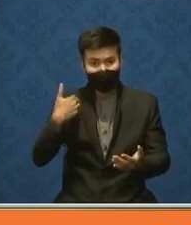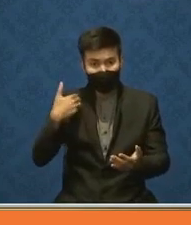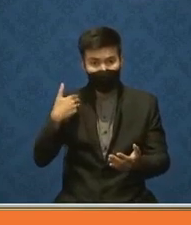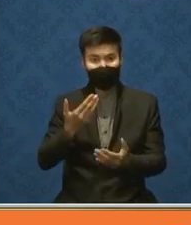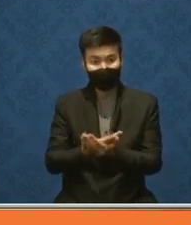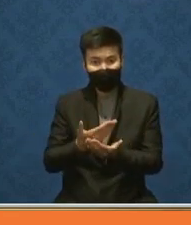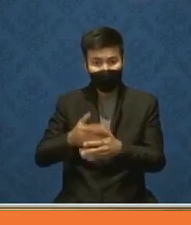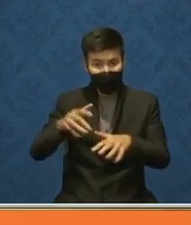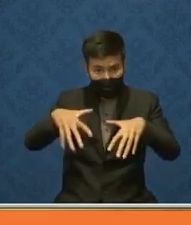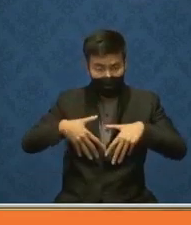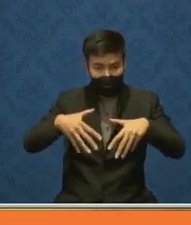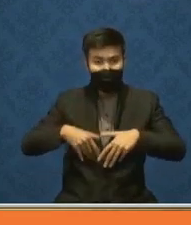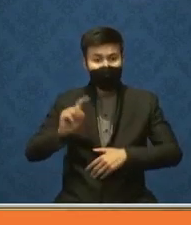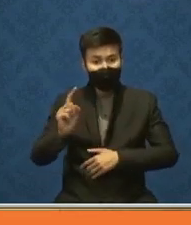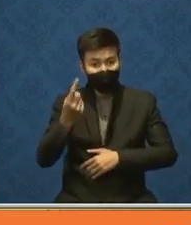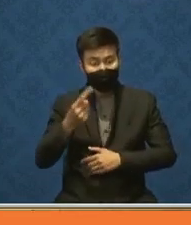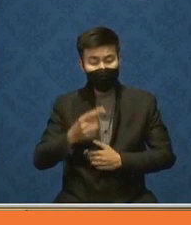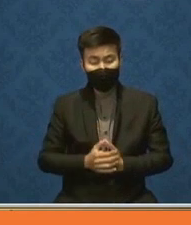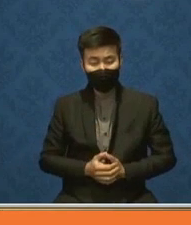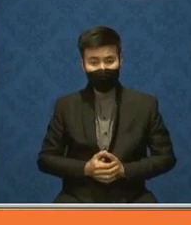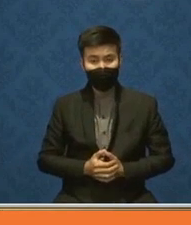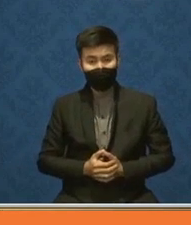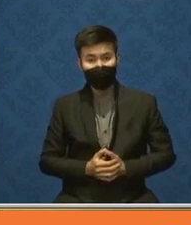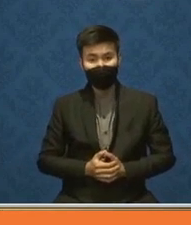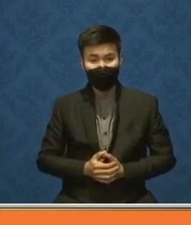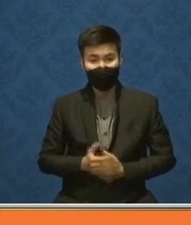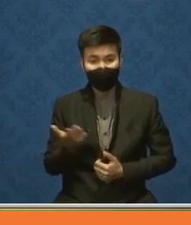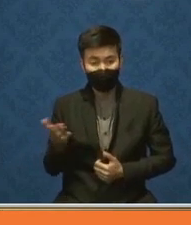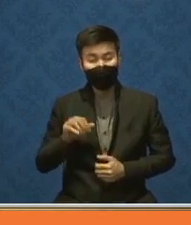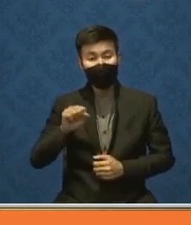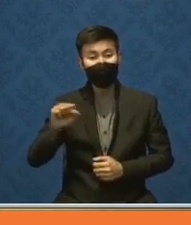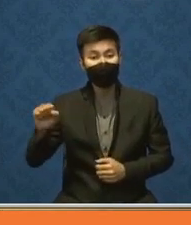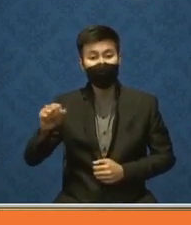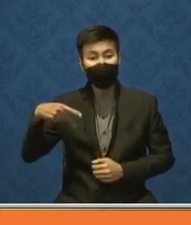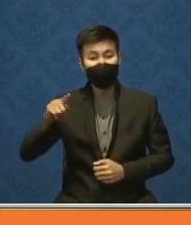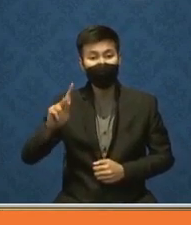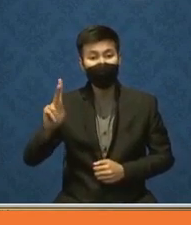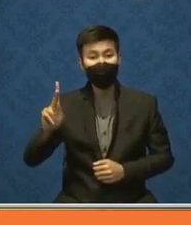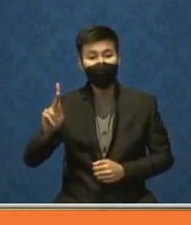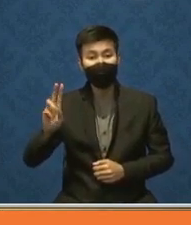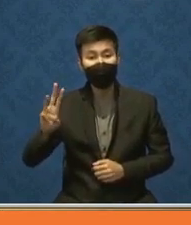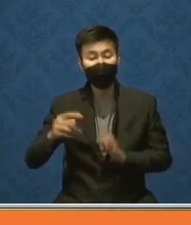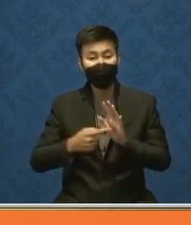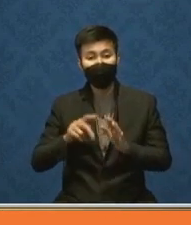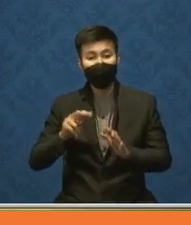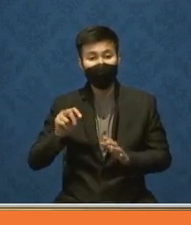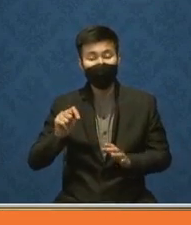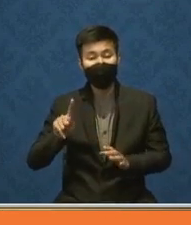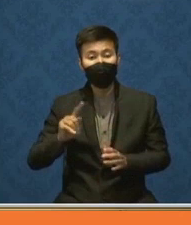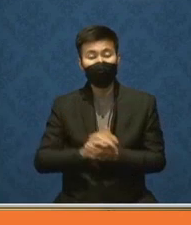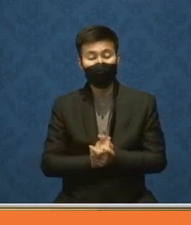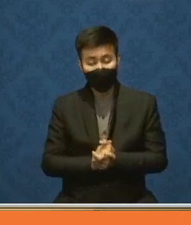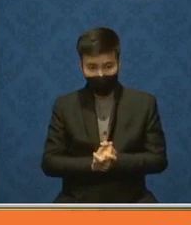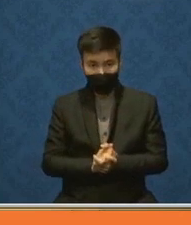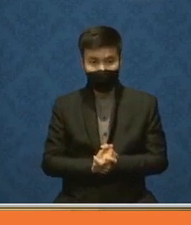ได้ใหม่ๆครับสำหรับสวัสดิการประชาชนนี้เพื่อนส.ส.ของผมส.ส.ประกรณ์วุฒิครับเสนอว่ารายได้